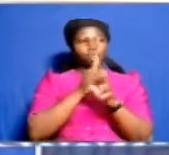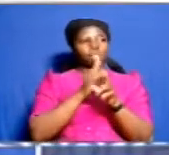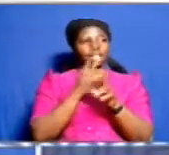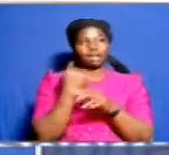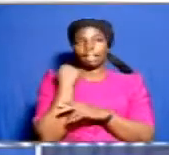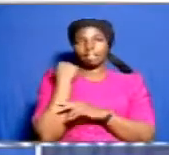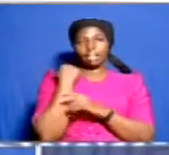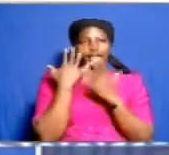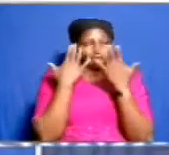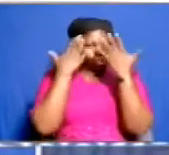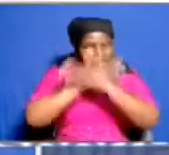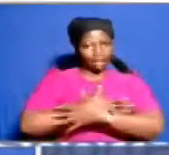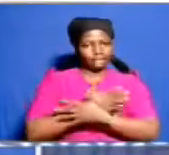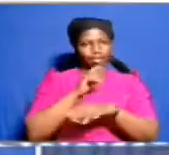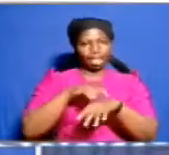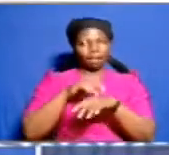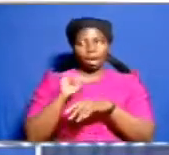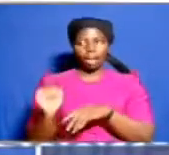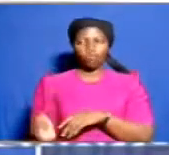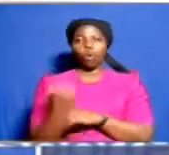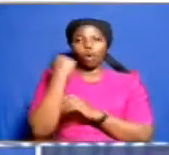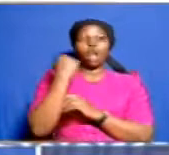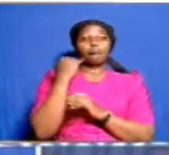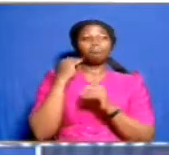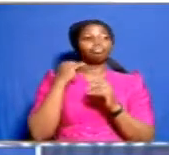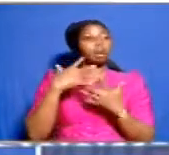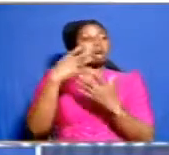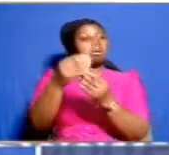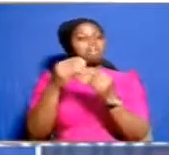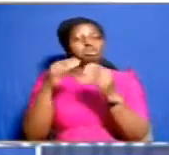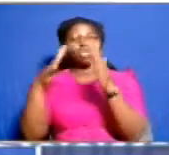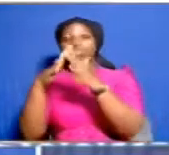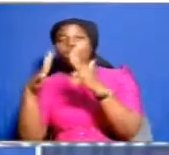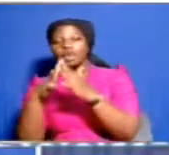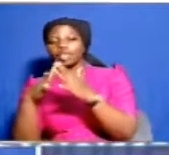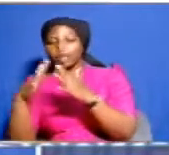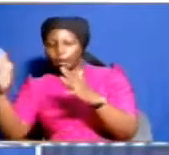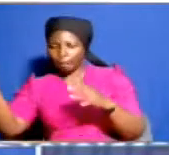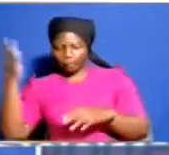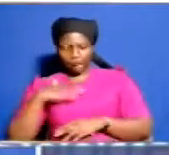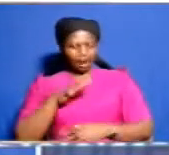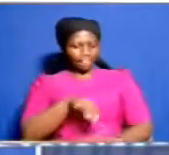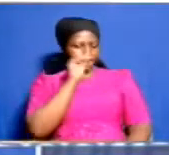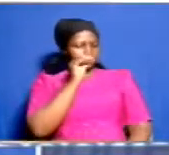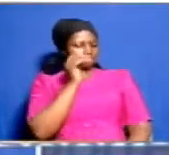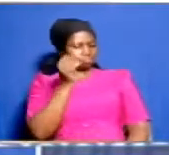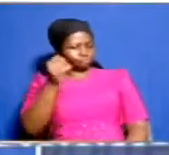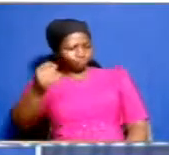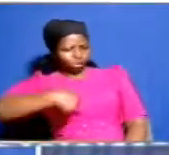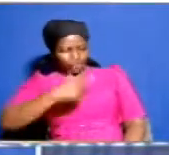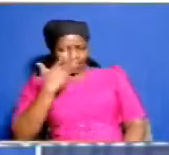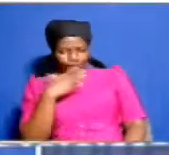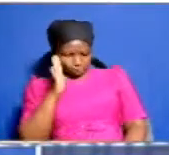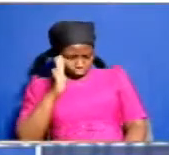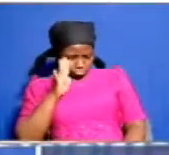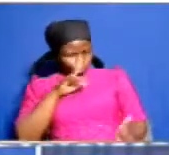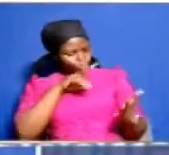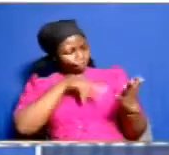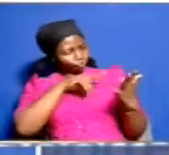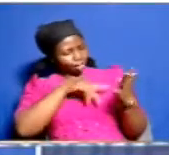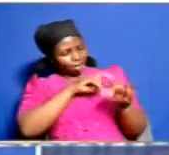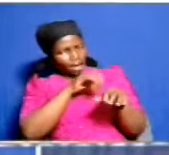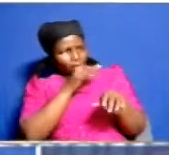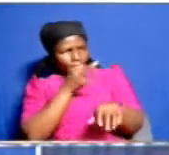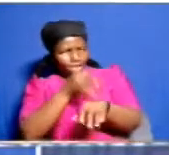ndio usiku niliamka usiku nikaenda kujisaidia kurudi nikakuta ka message. Kitu saa 9 ya usiku. Kuna